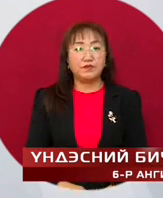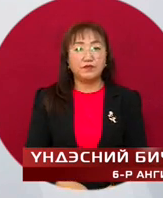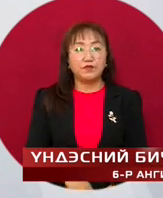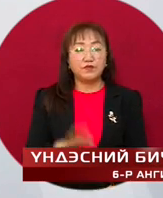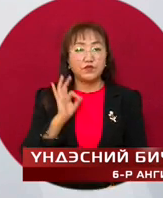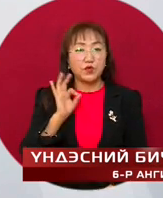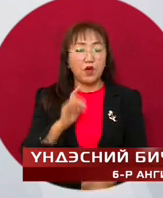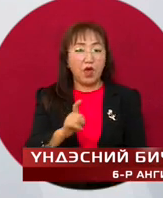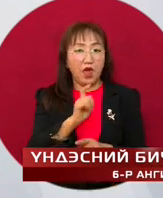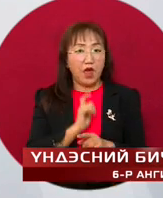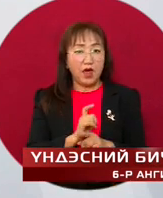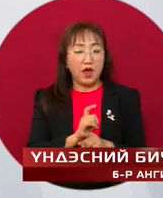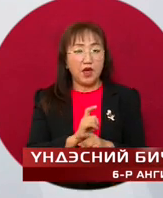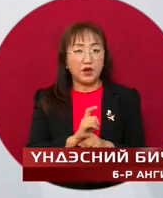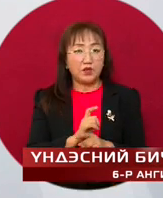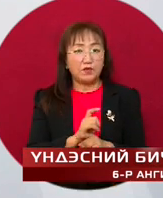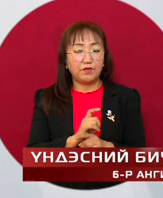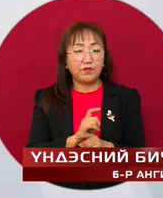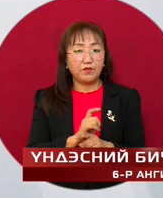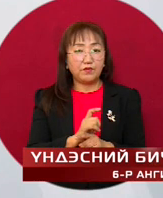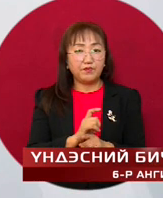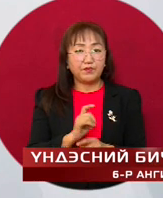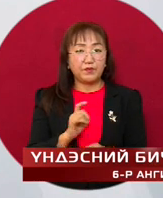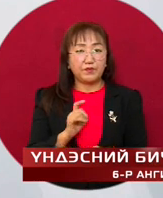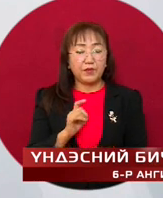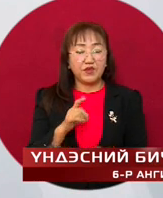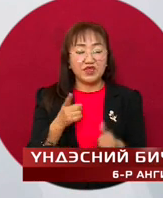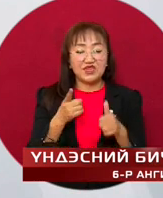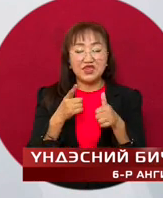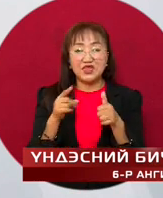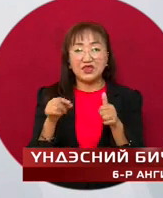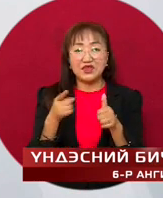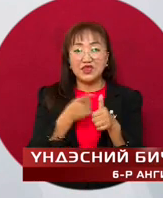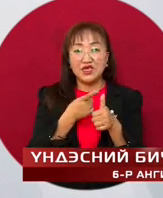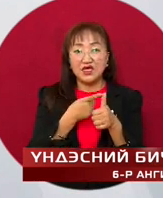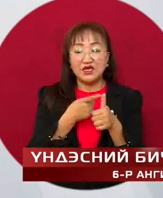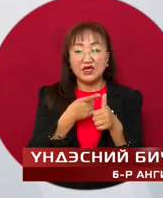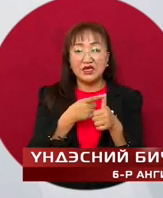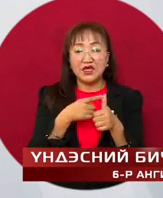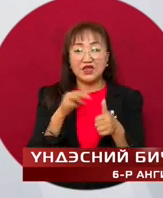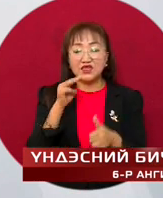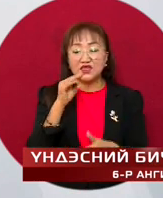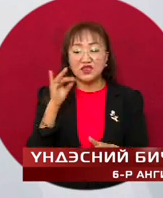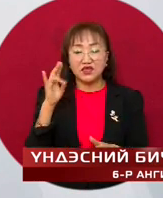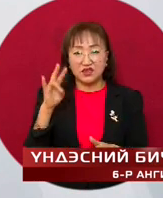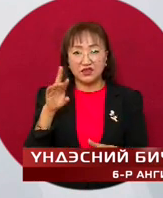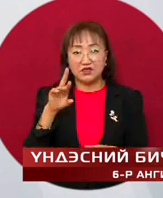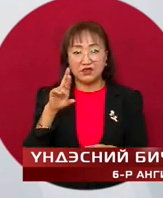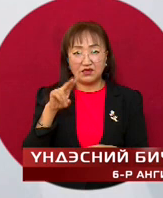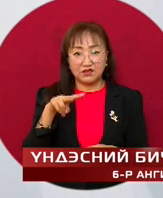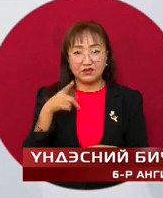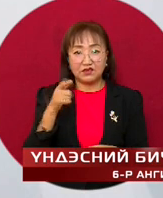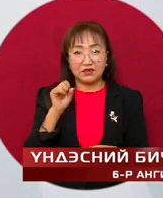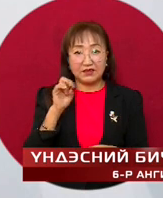хэлний нэрлэлхийн тайлбар гэдгийг хүүхдүүд та бүхэн дасгалыг хийж явах явцдаа анзаарсан баха. За тэгэхээр